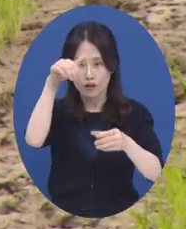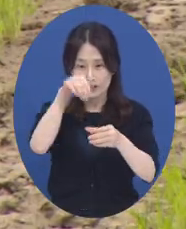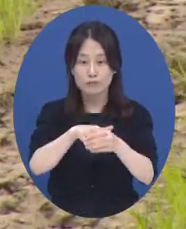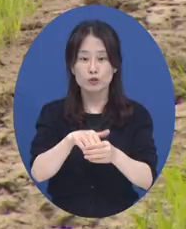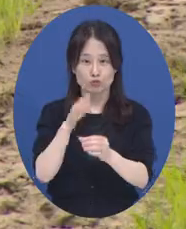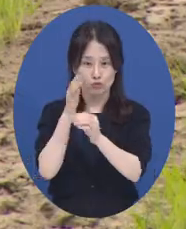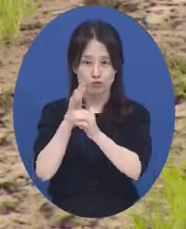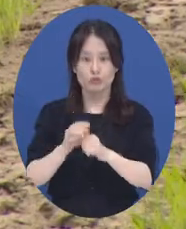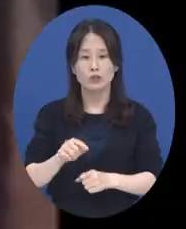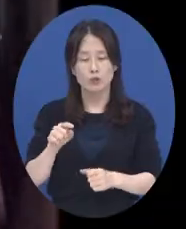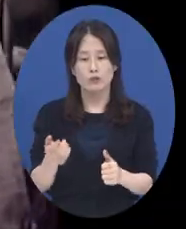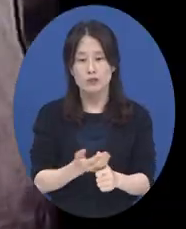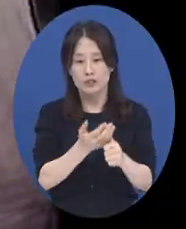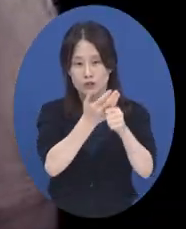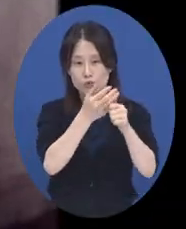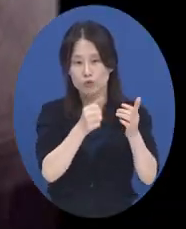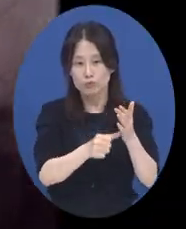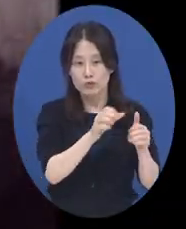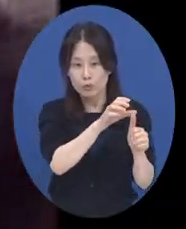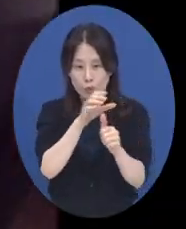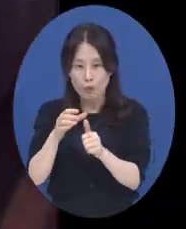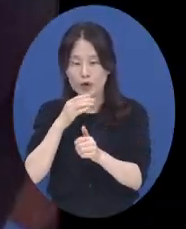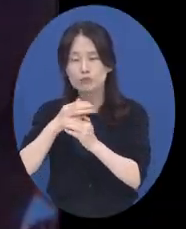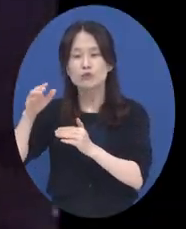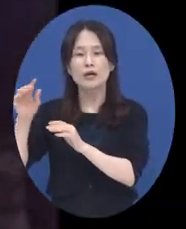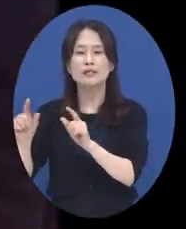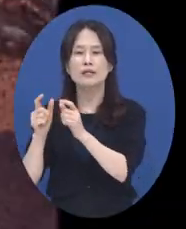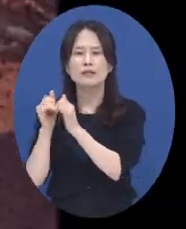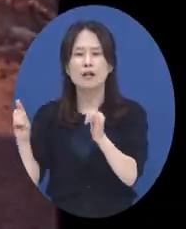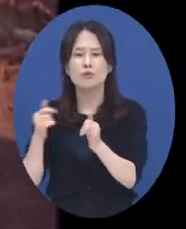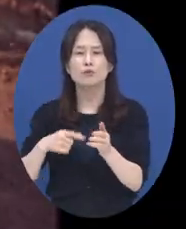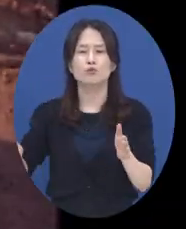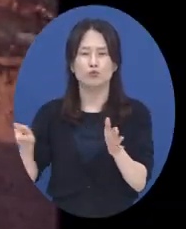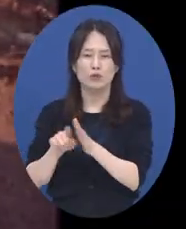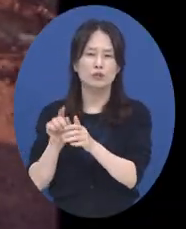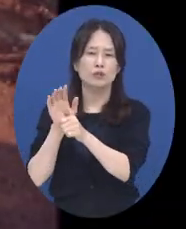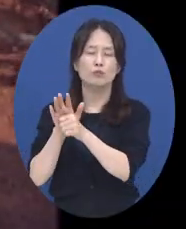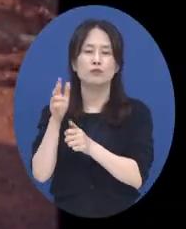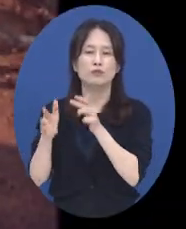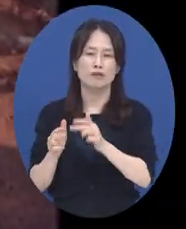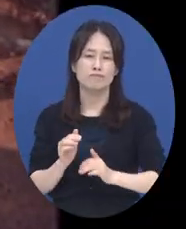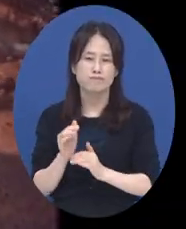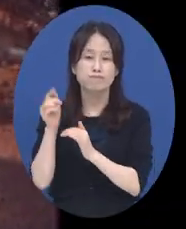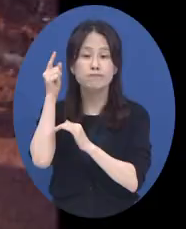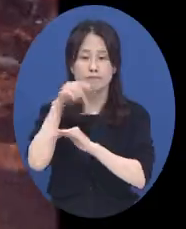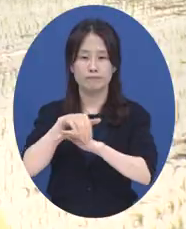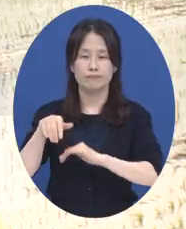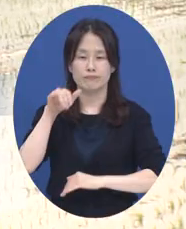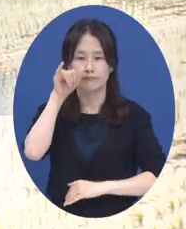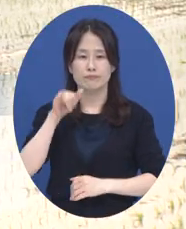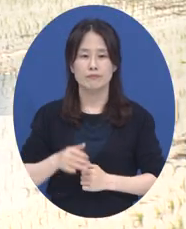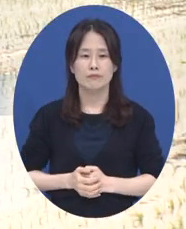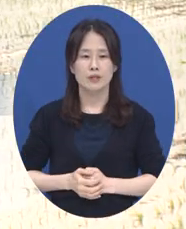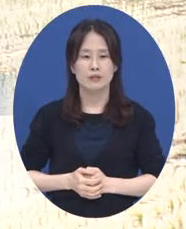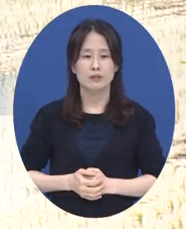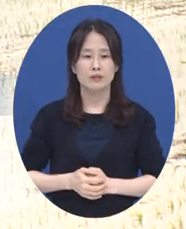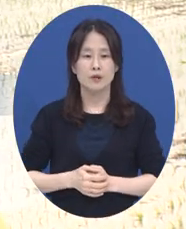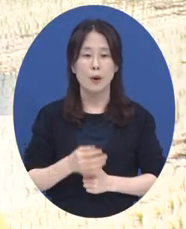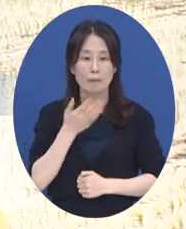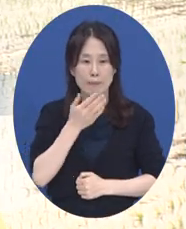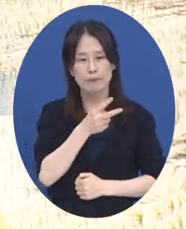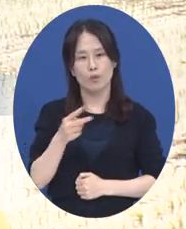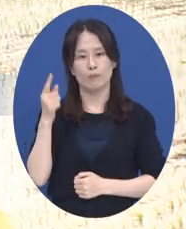이곳에서 생산되는 경장 를 활용해 북한 주민들을 위한 인도 협력 사업을 추진할 계획입니다 밥 1곡 박람회가